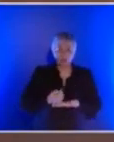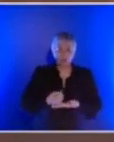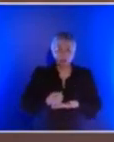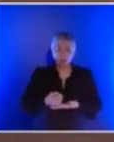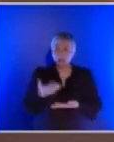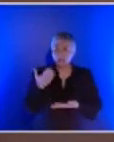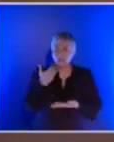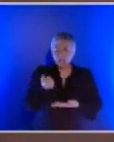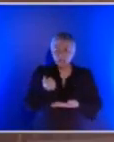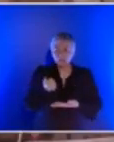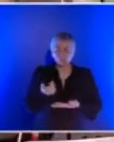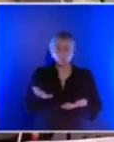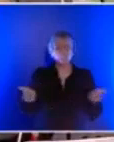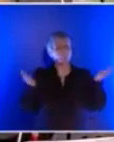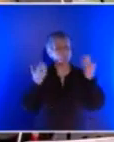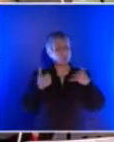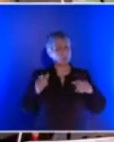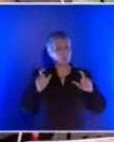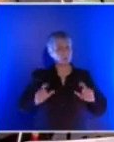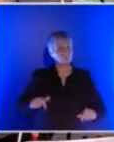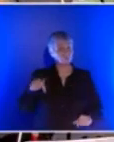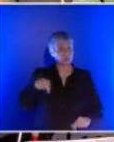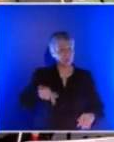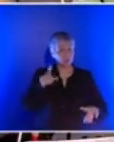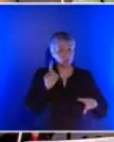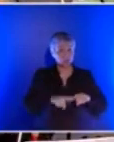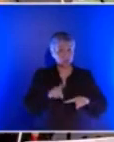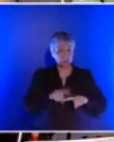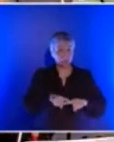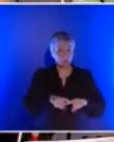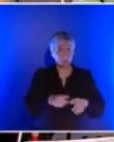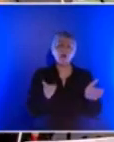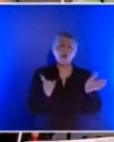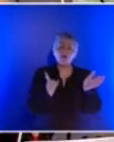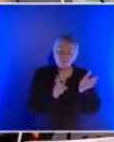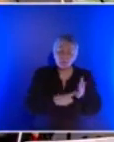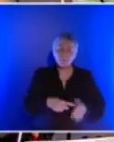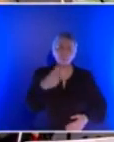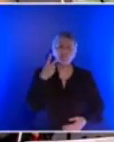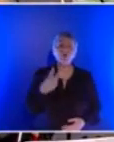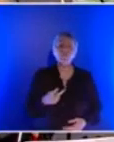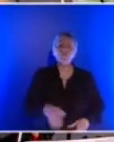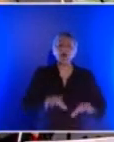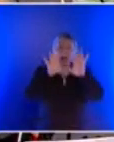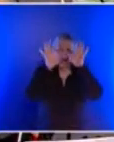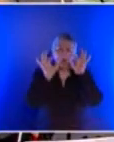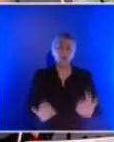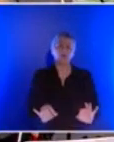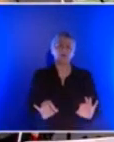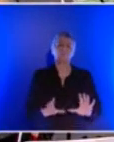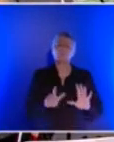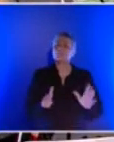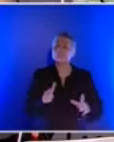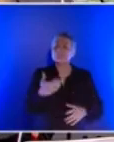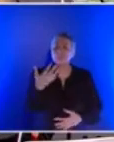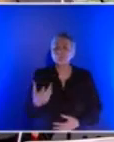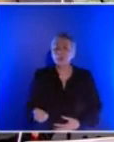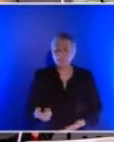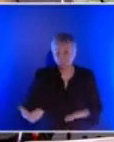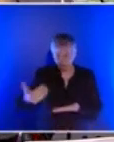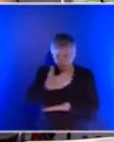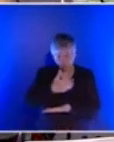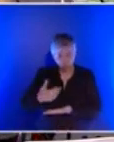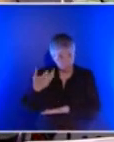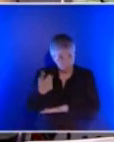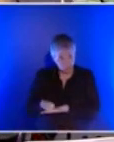ένα φορολογικό σύστημα που να μπορεί να συλλάβει αυτό, τα πραγματικά κέρδη εκεί που δημιουργούνται και να